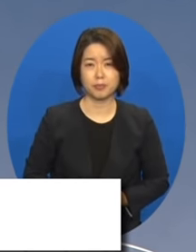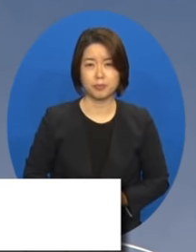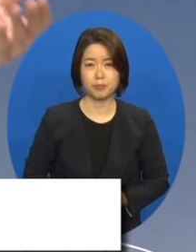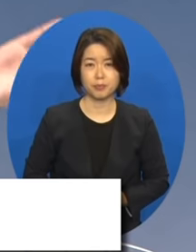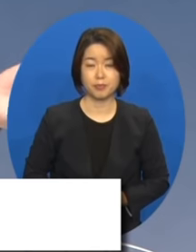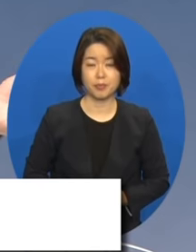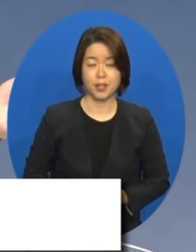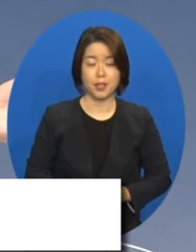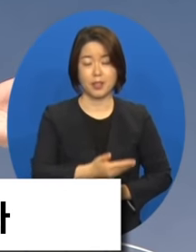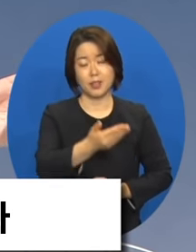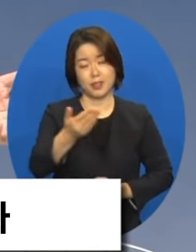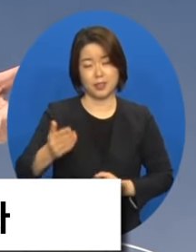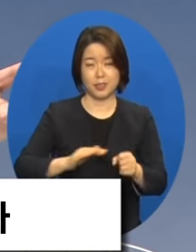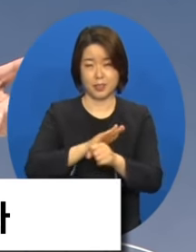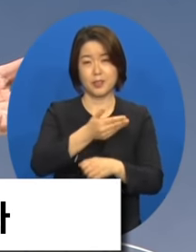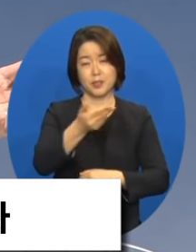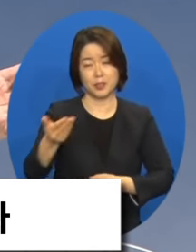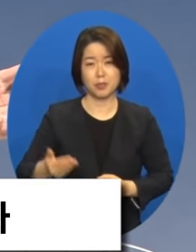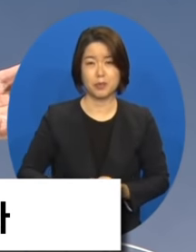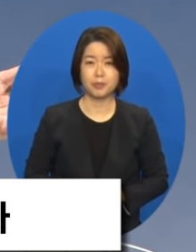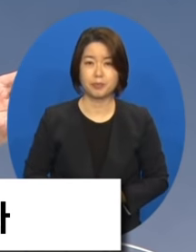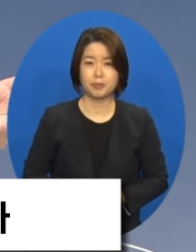사랑하는 교우 여러분